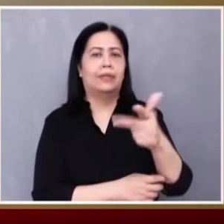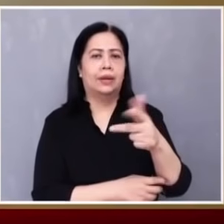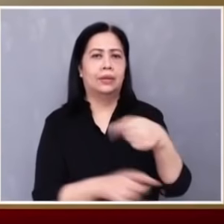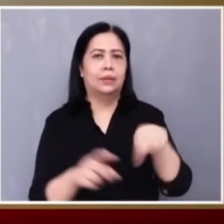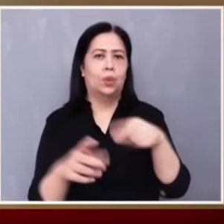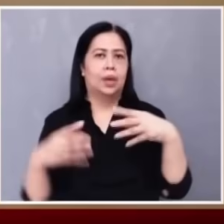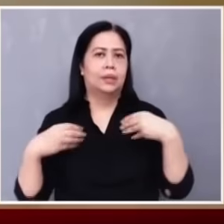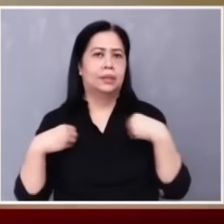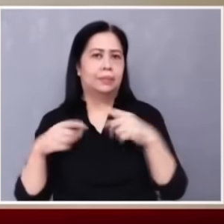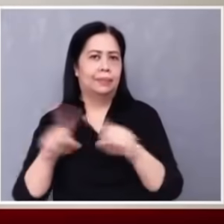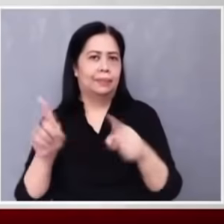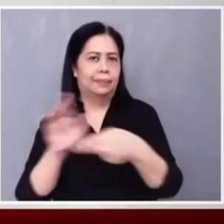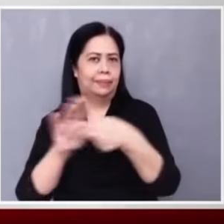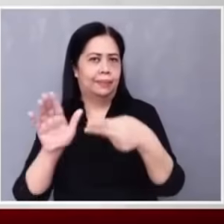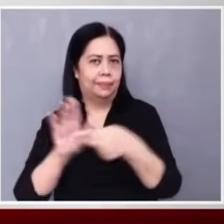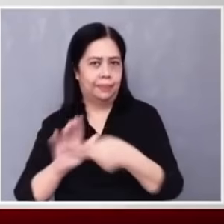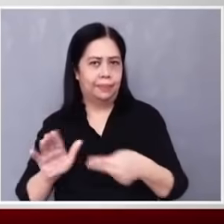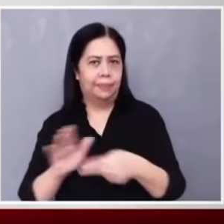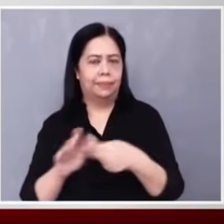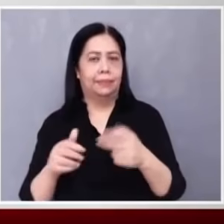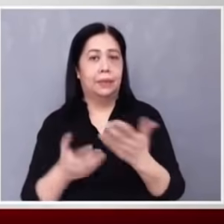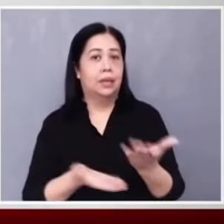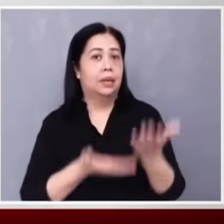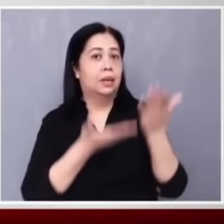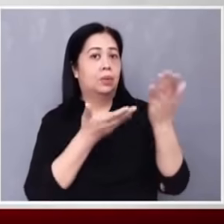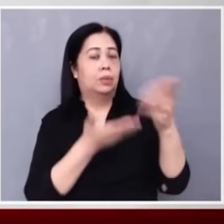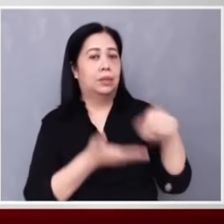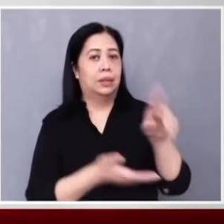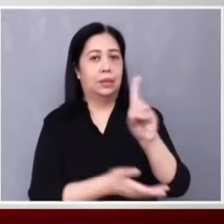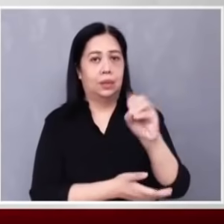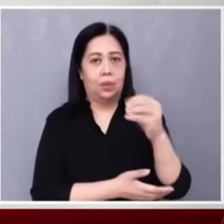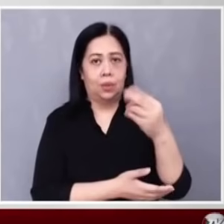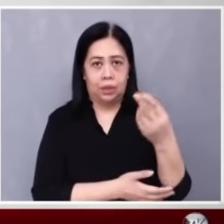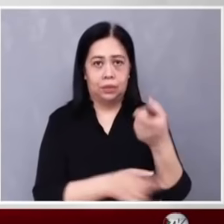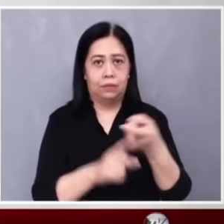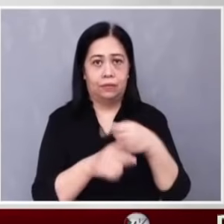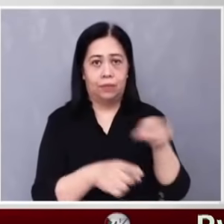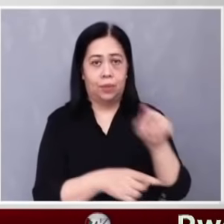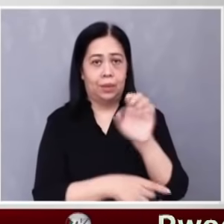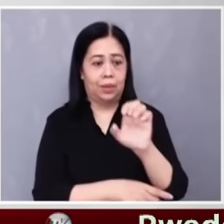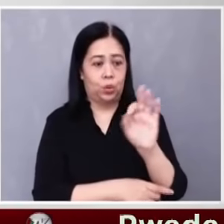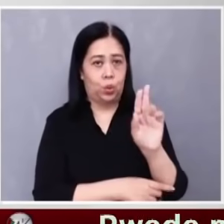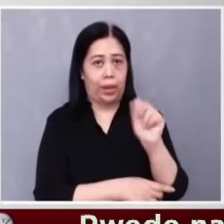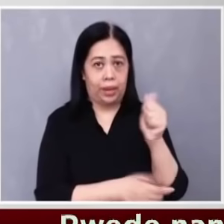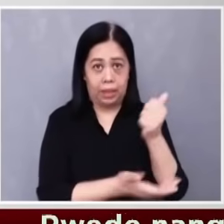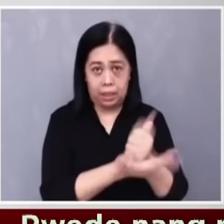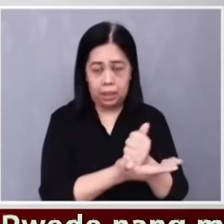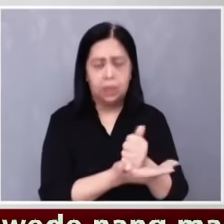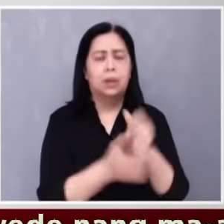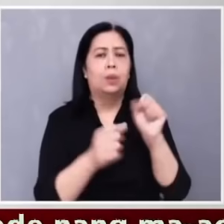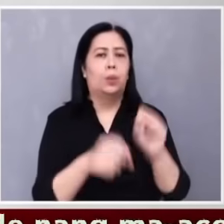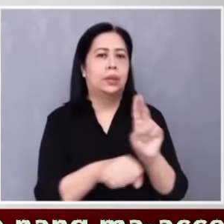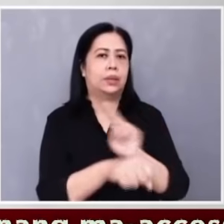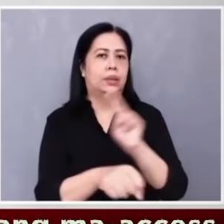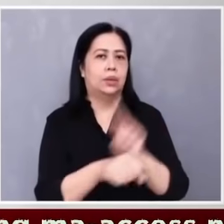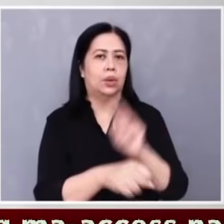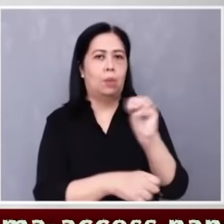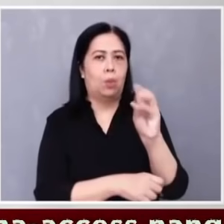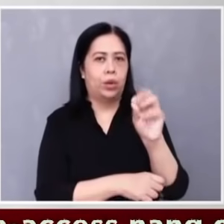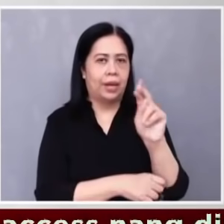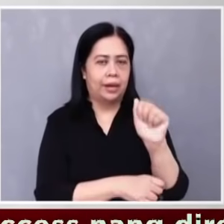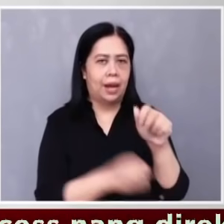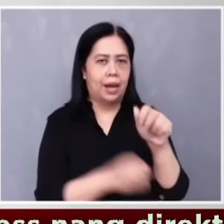ibang brand ng bakuna. Rekomendasyon naman ng DOH base na rin sa EUA, pwedeng gamitin ang bakuna ng Moderna, Pfizer